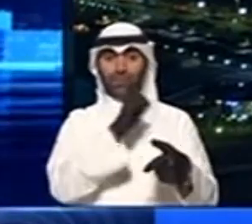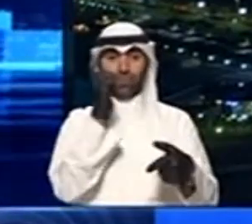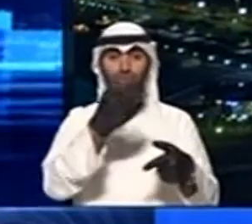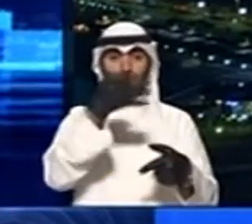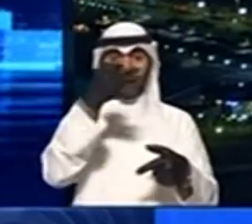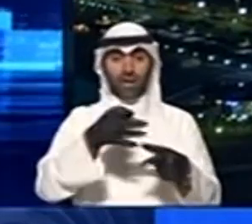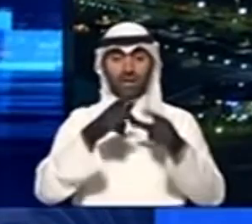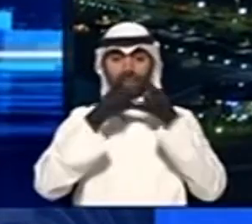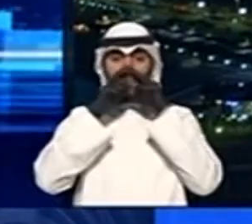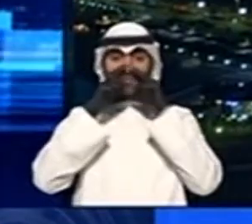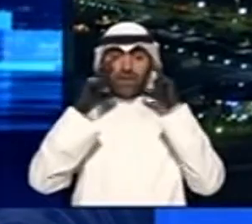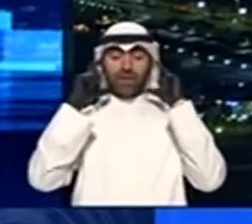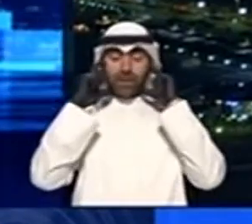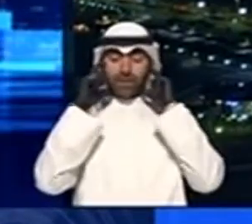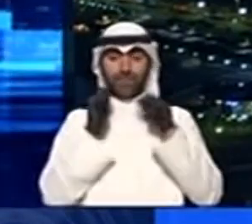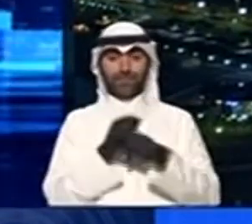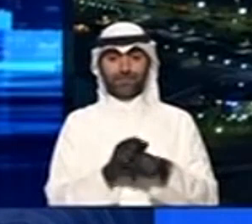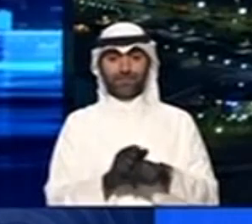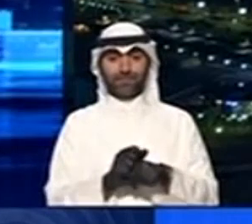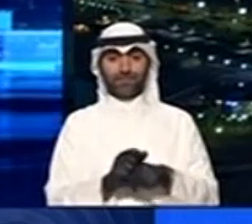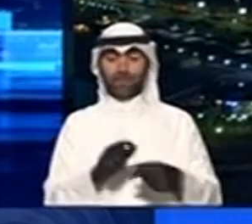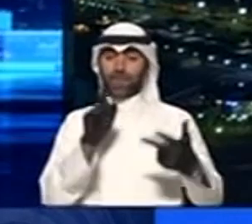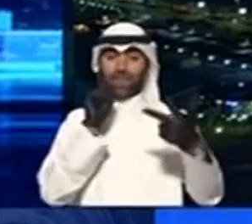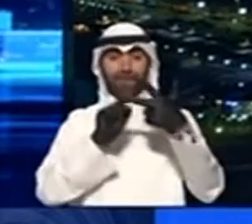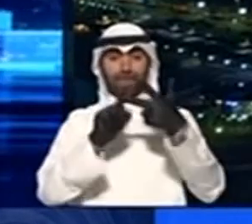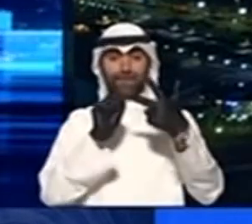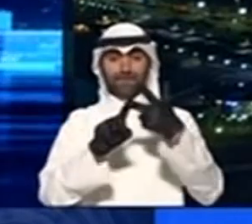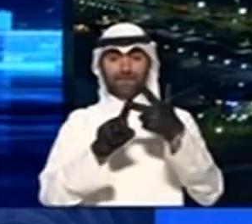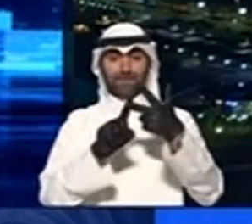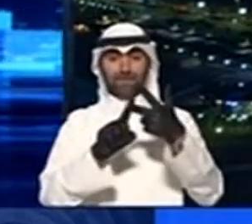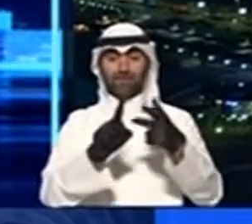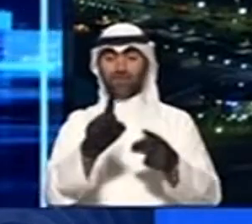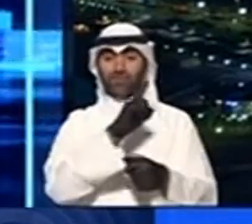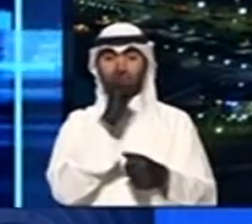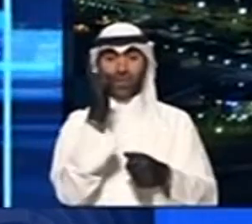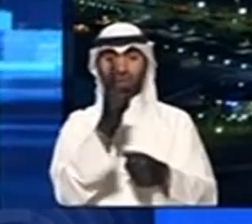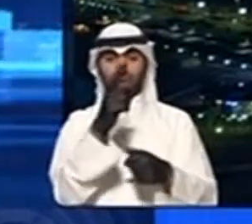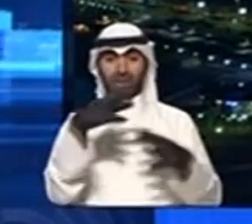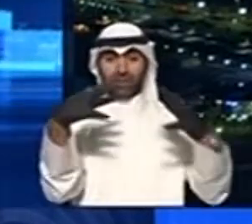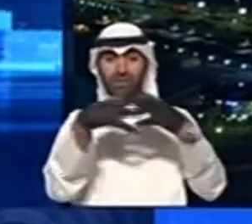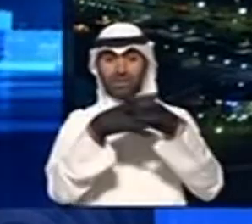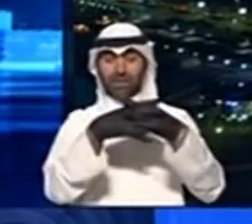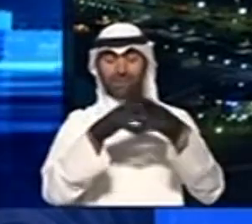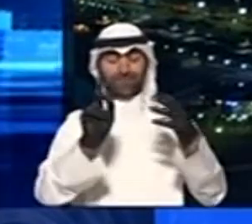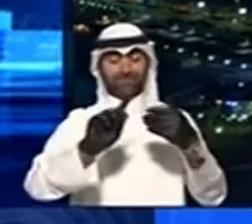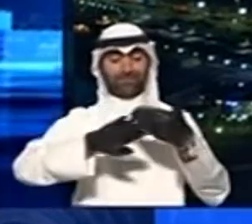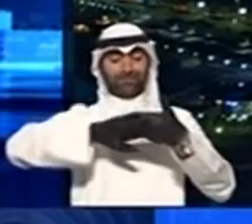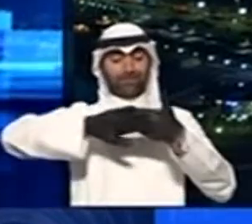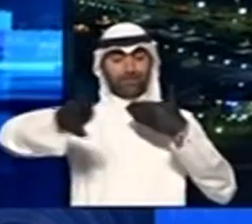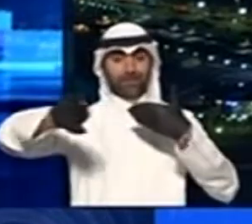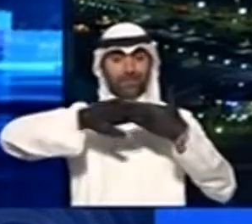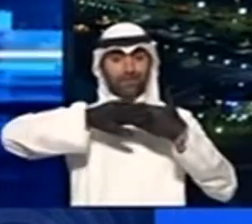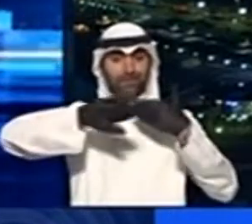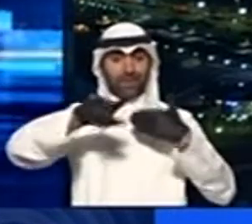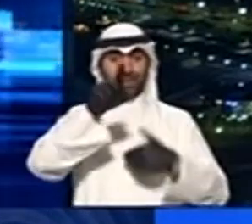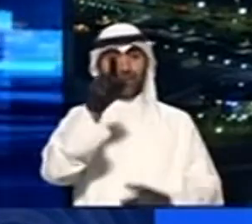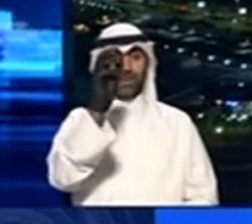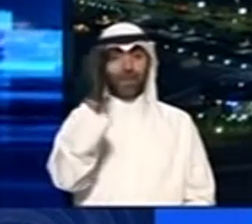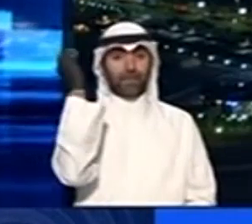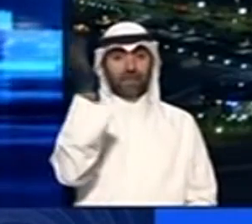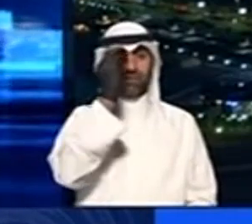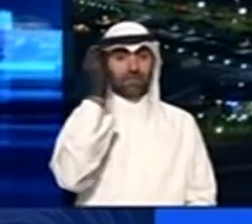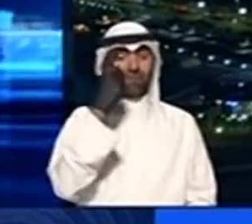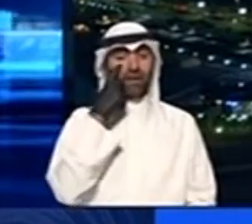حتى بقماشة. كذلك عندنا الابتعاد عن الزحمة، عدم الخروج للضرورة.